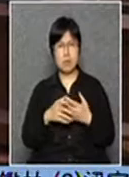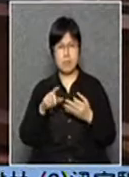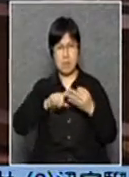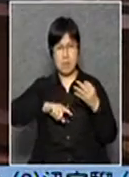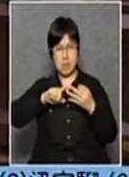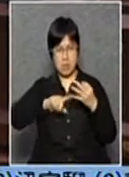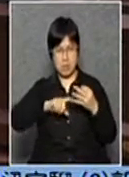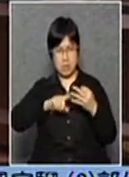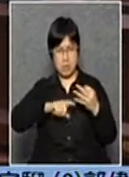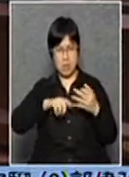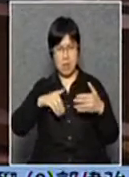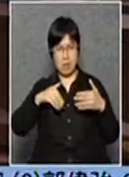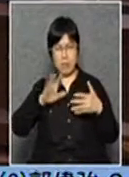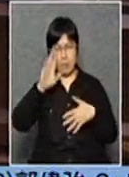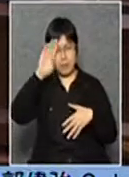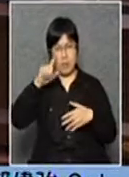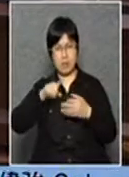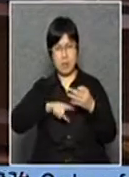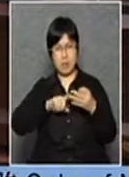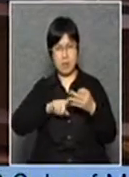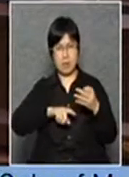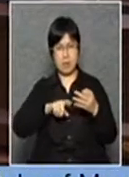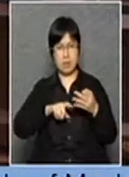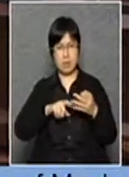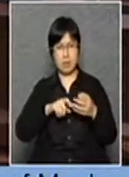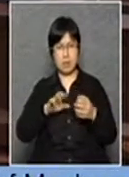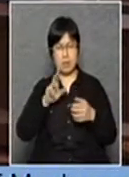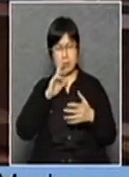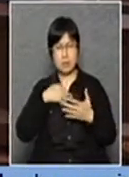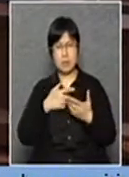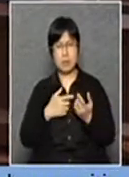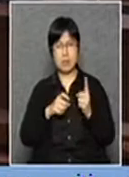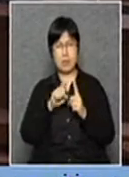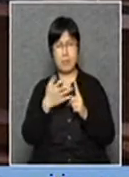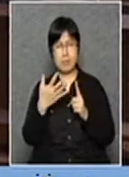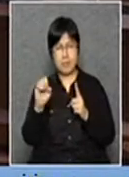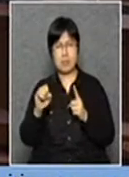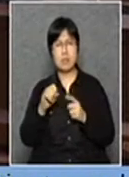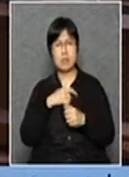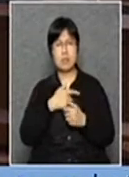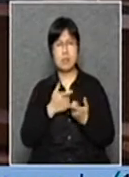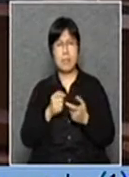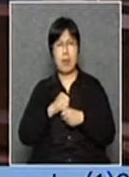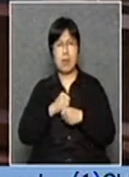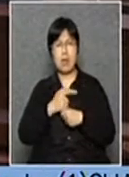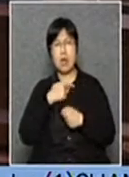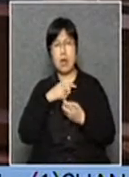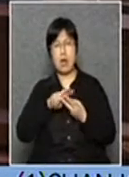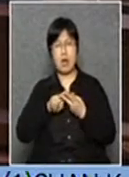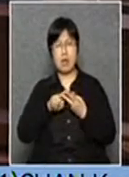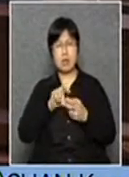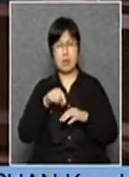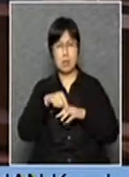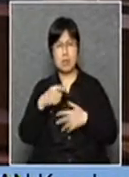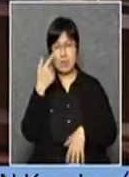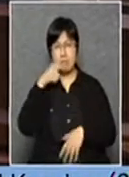士康樂基金。對唔住，這個應該係撒瑪利亞基金50年嘅基金嚇。咁而當時最新嚟講係關愛基